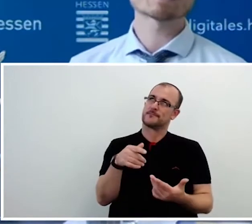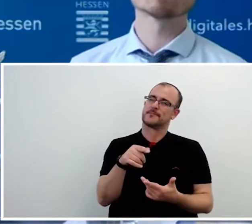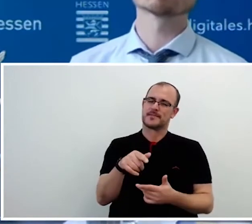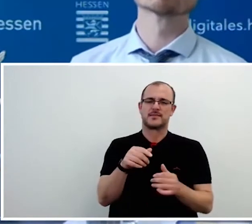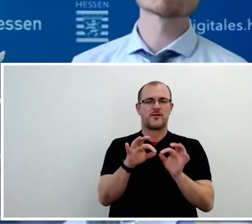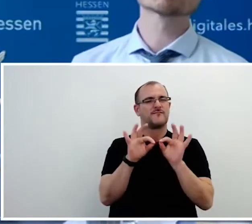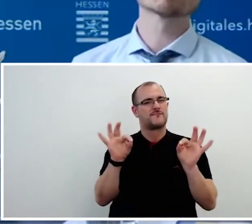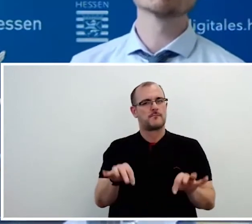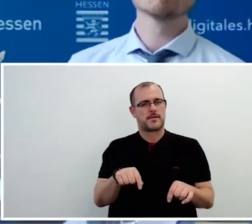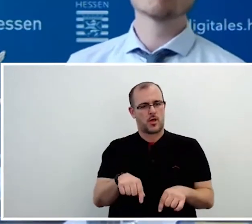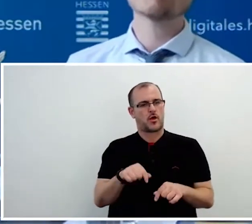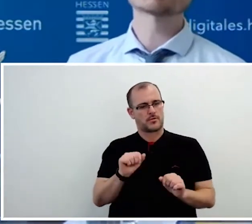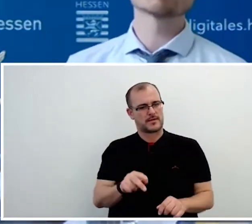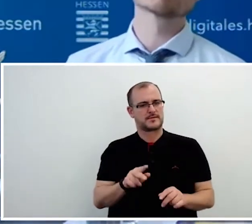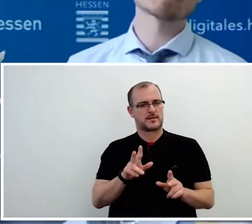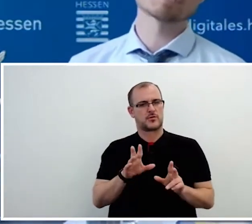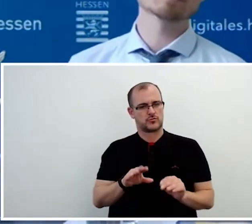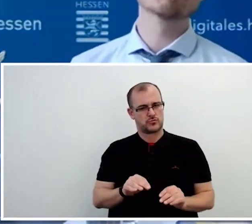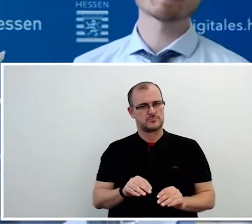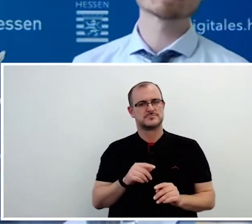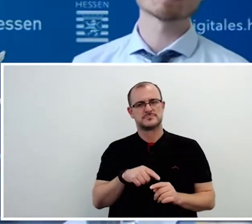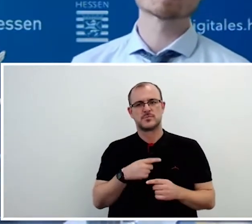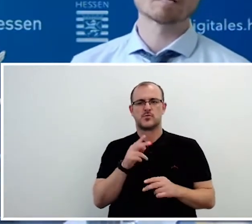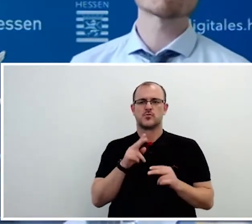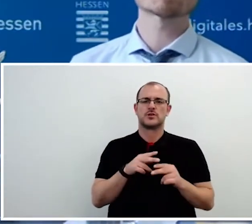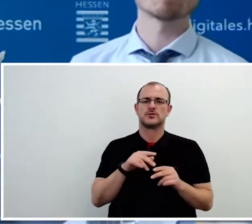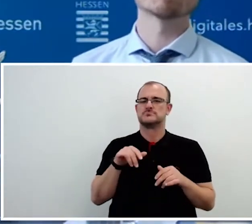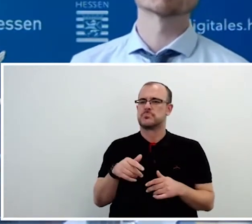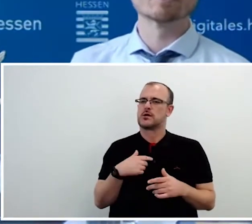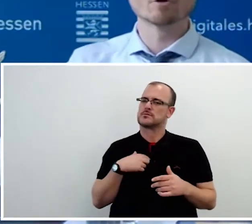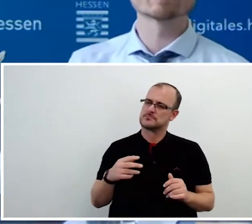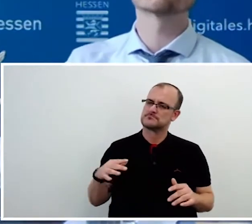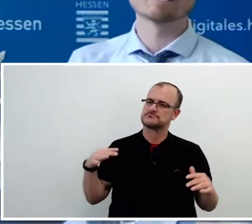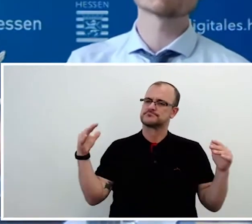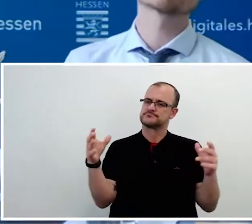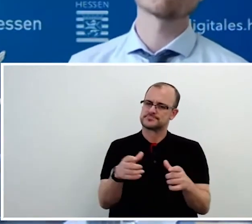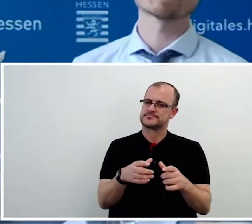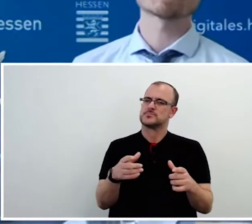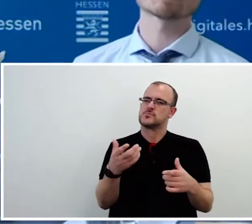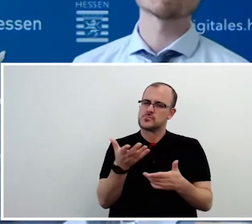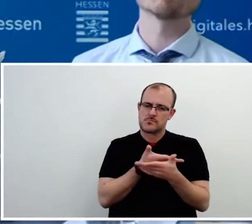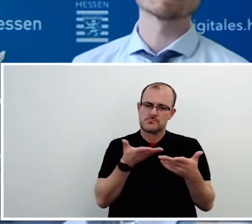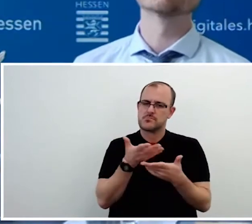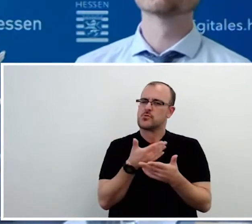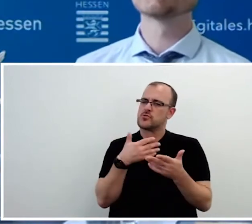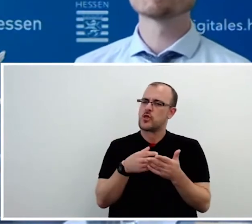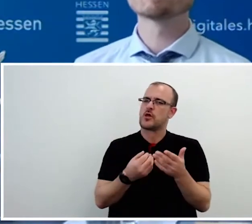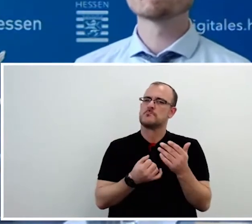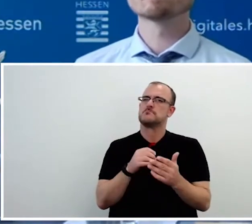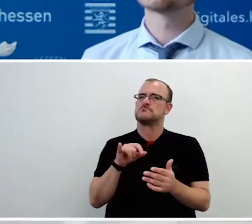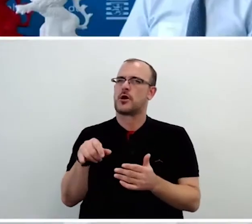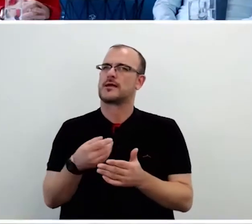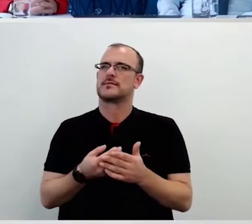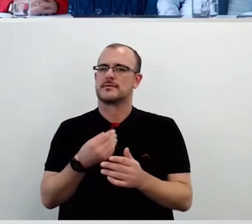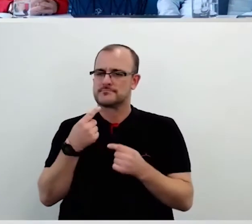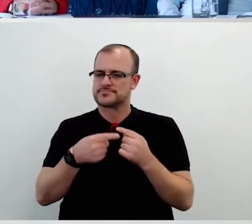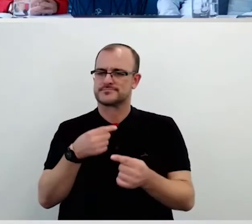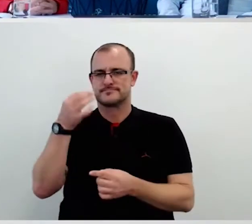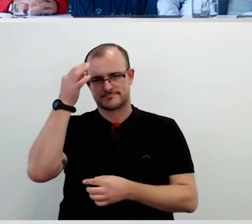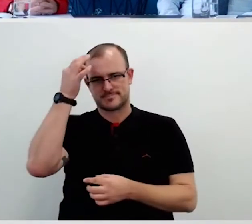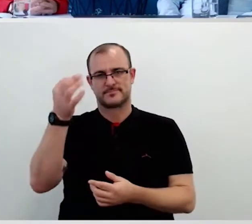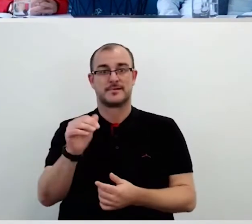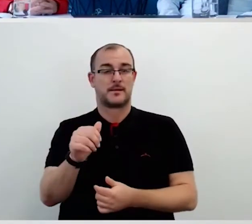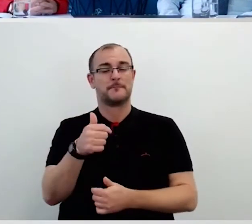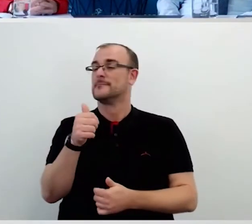dieses Format heute nutzen können, um mit den unterschiedlichen Projekten auch zusammenzukommen und dann neue, weitere Projekte auch zu entwickeln. Ja, denn gerade